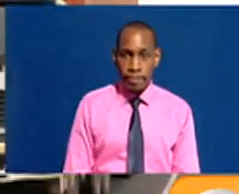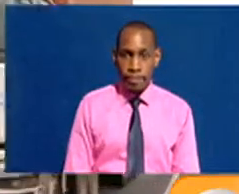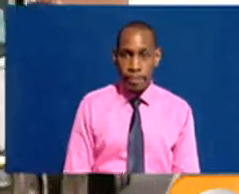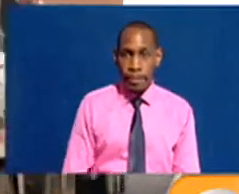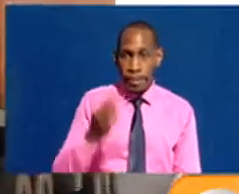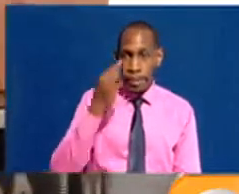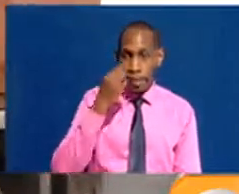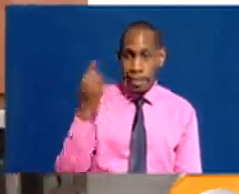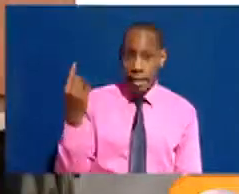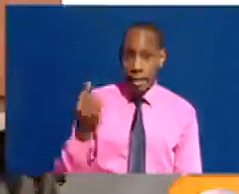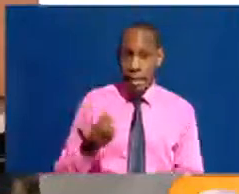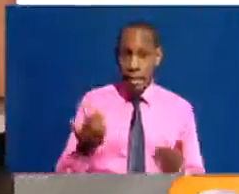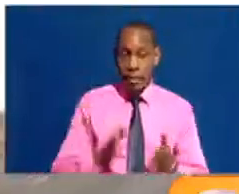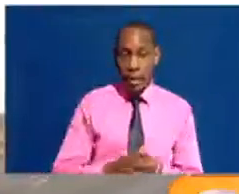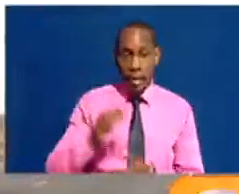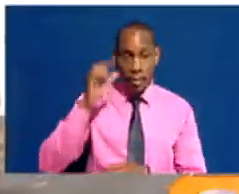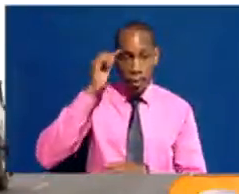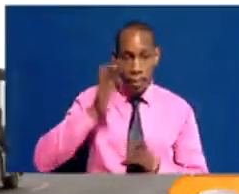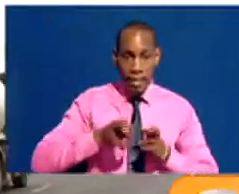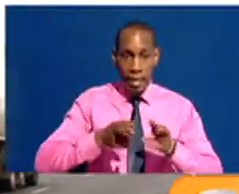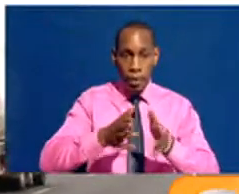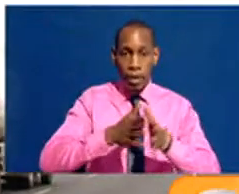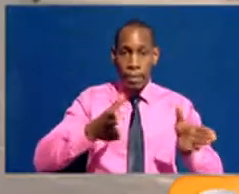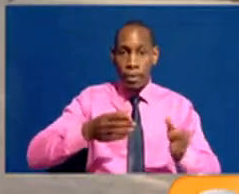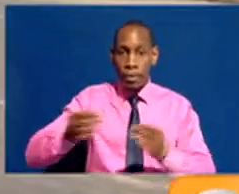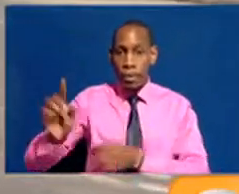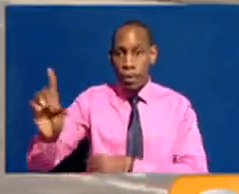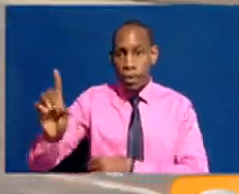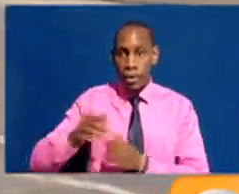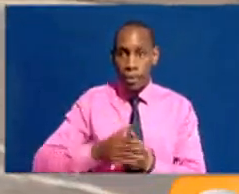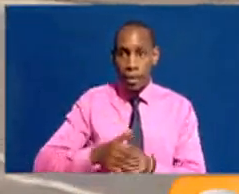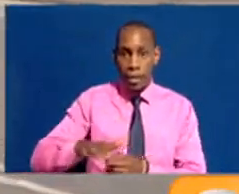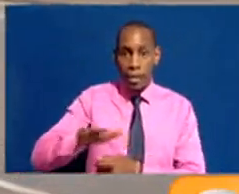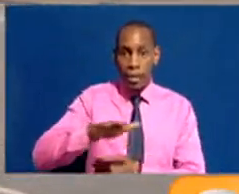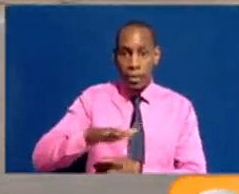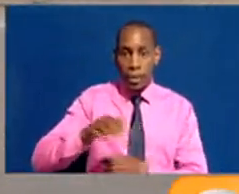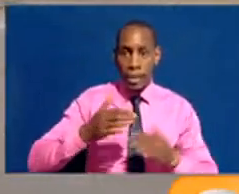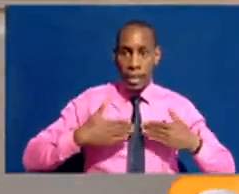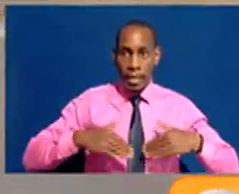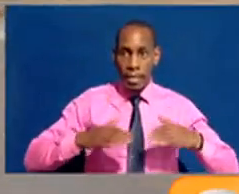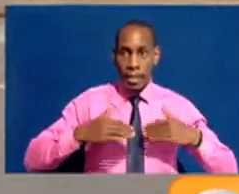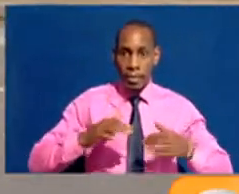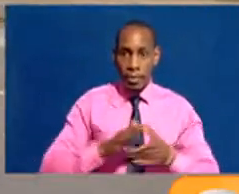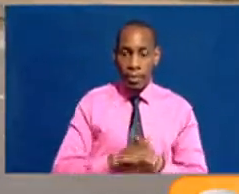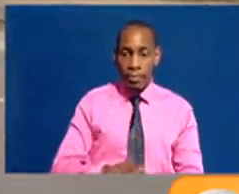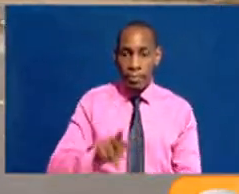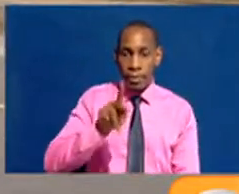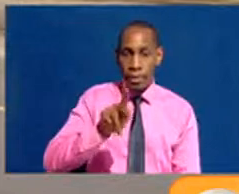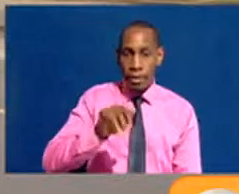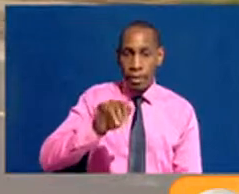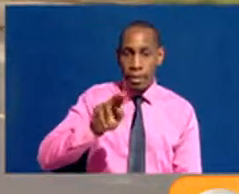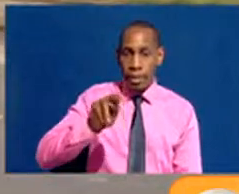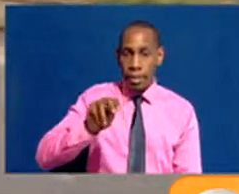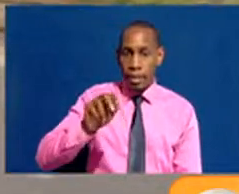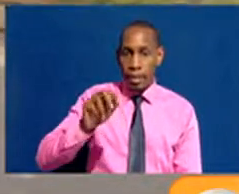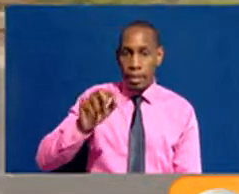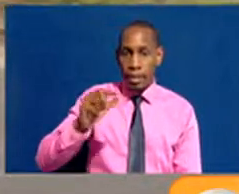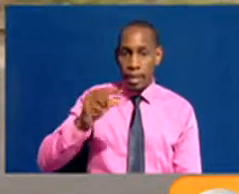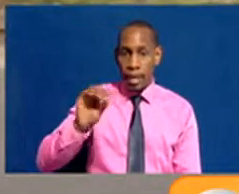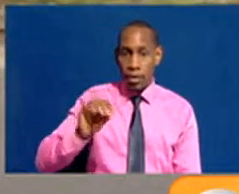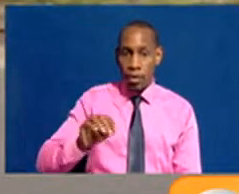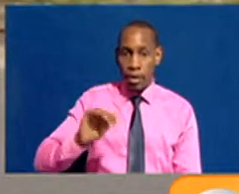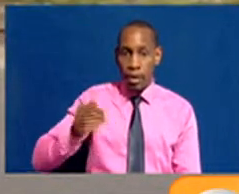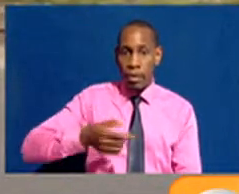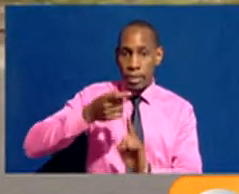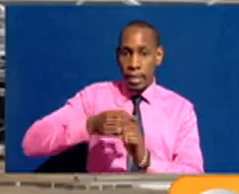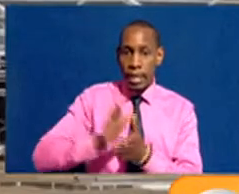Katika barabara kuu ya Mombasa kuelekea Nairobi, kwenye mtaa wa Gora Samburu, eneo bunge la Kinango, kaunti ya Kwale, kampuni ya